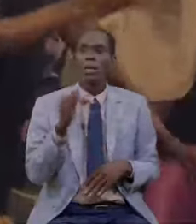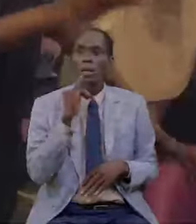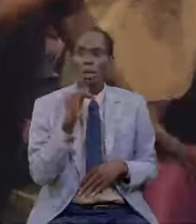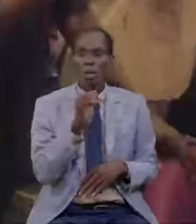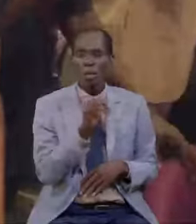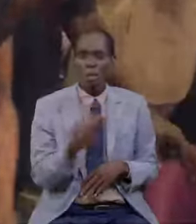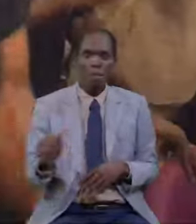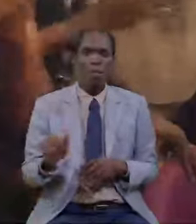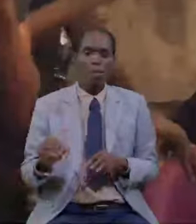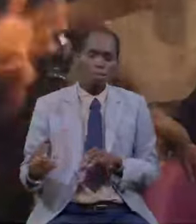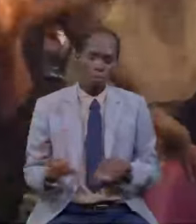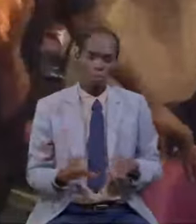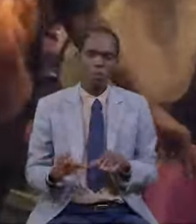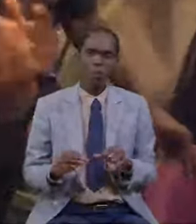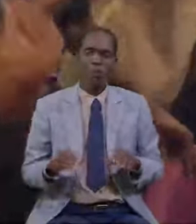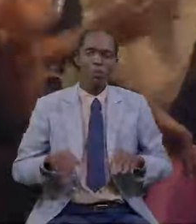soir.